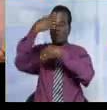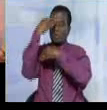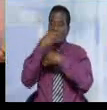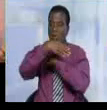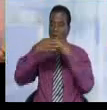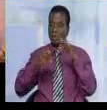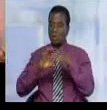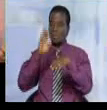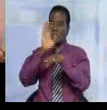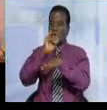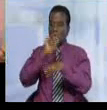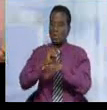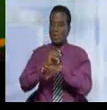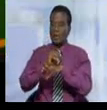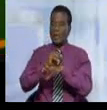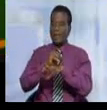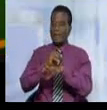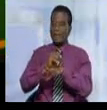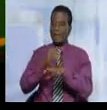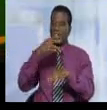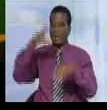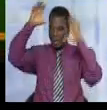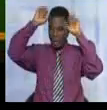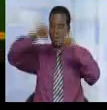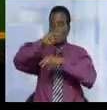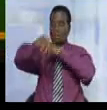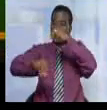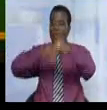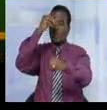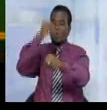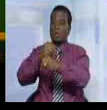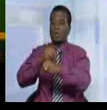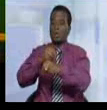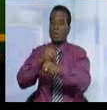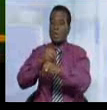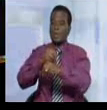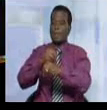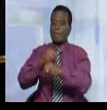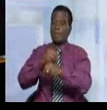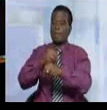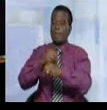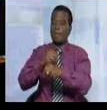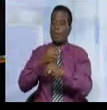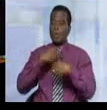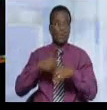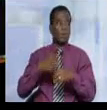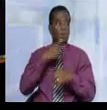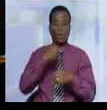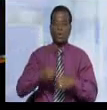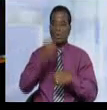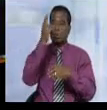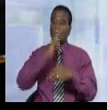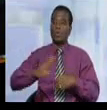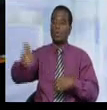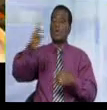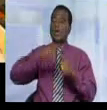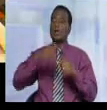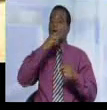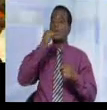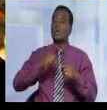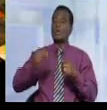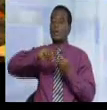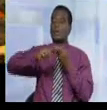de Côte d'Ivoire, Diabaté Lassina, et la présidente mondiale, Chiaria Milani, ont rendu hommage à leurs prédécesseurs